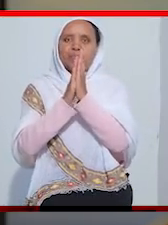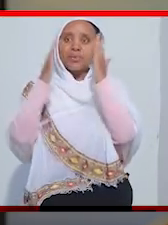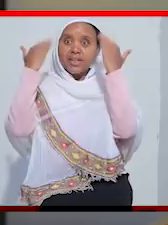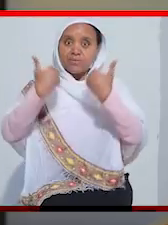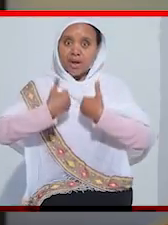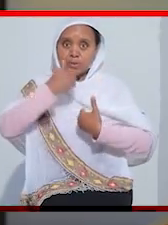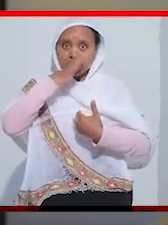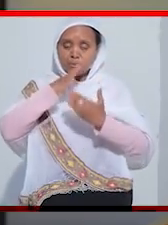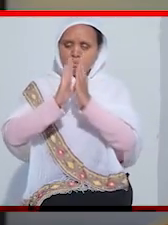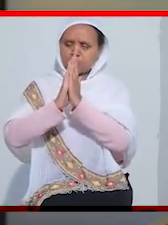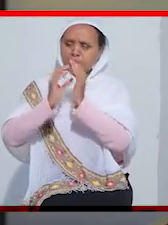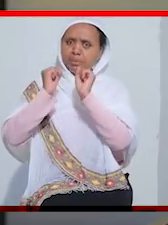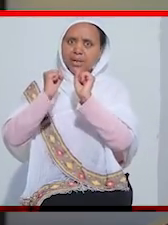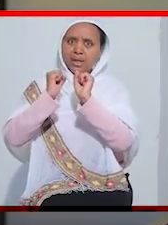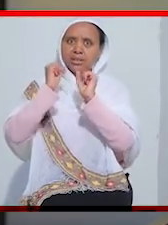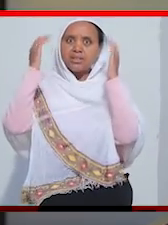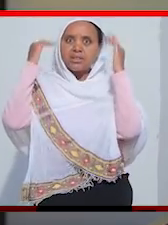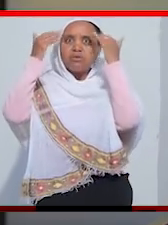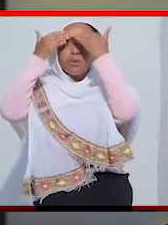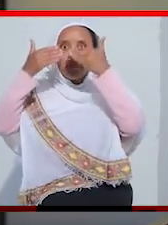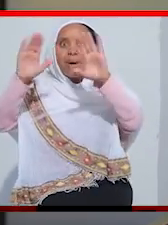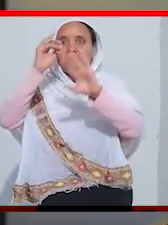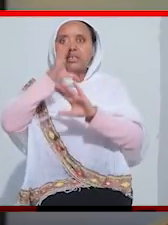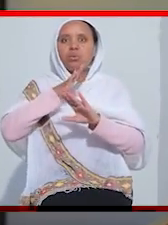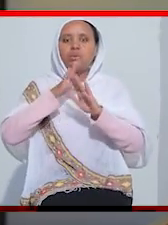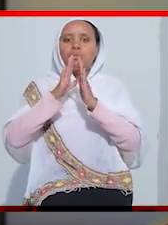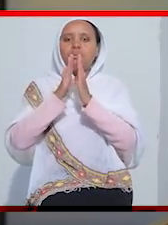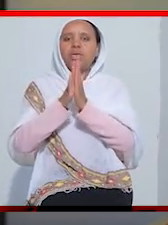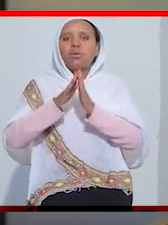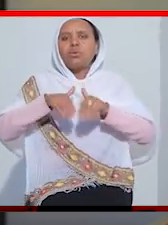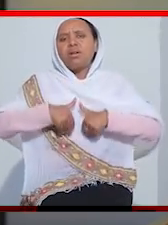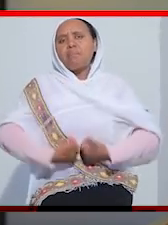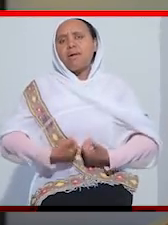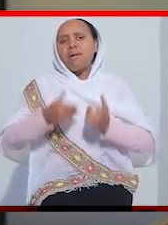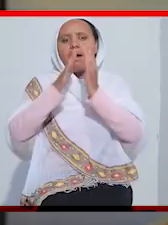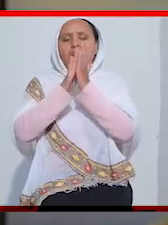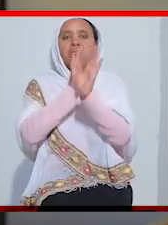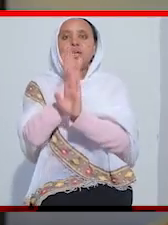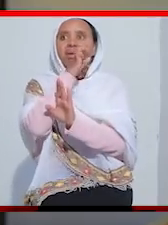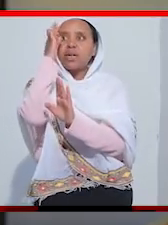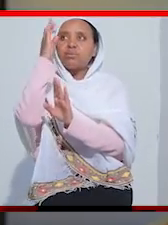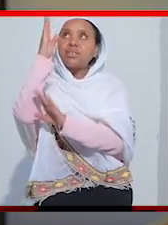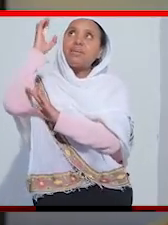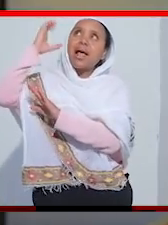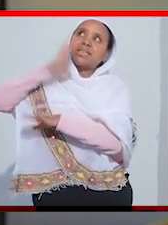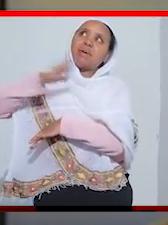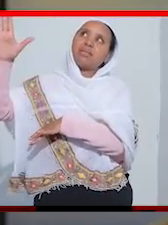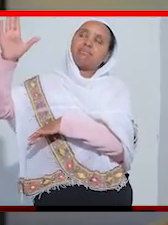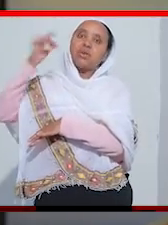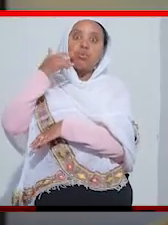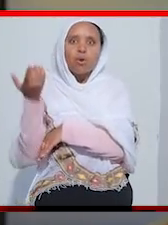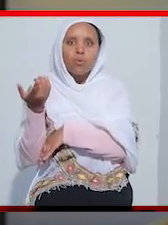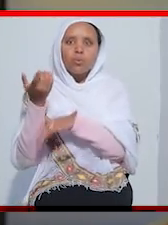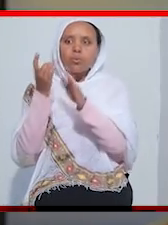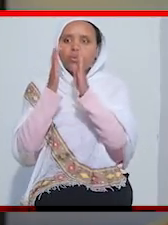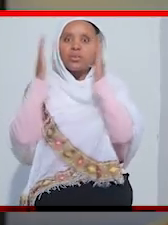የምንጸልየው። ተስፋ ያለው ሰው በጸሎት ይበረታል። ተስፋውን የማያውቅ ሰው ግን በጸሎት ይደክማል፣ አይጸልይም። ምክንያቱም እግዚአብሔር